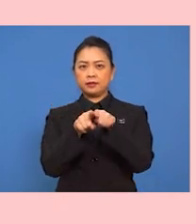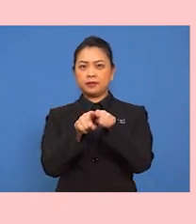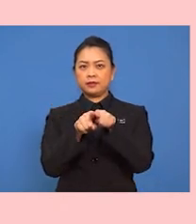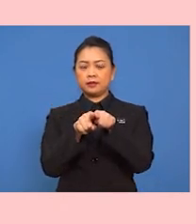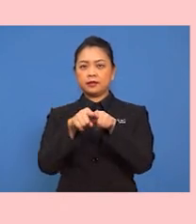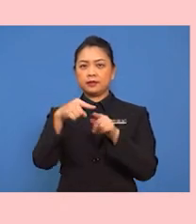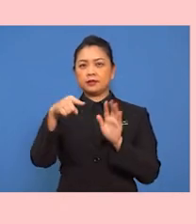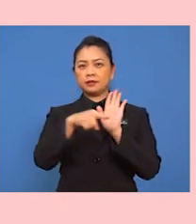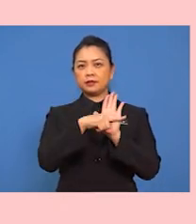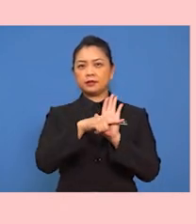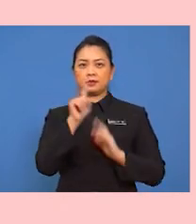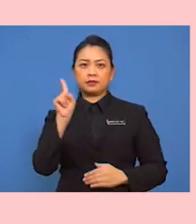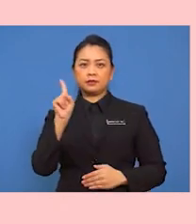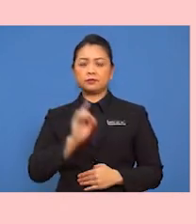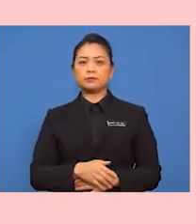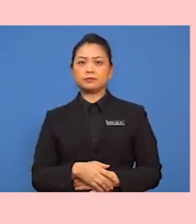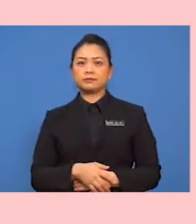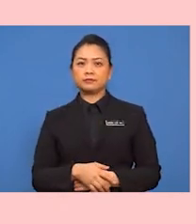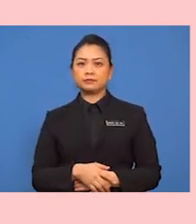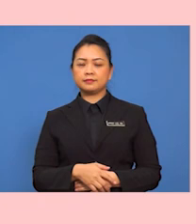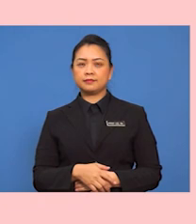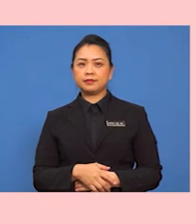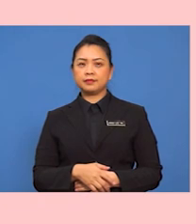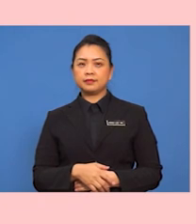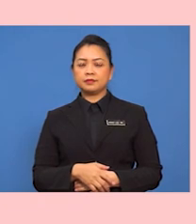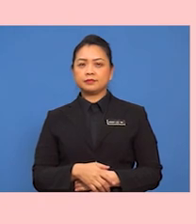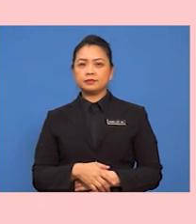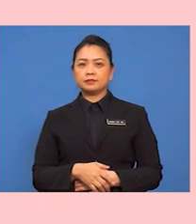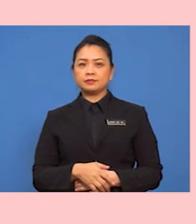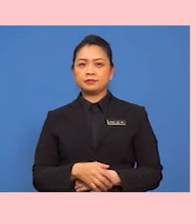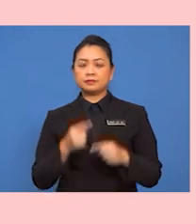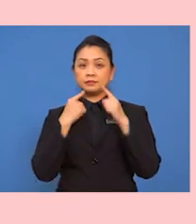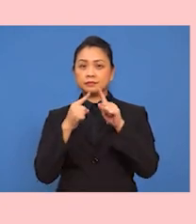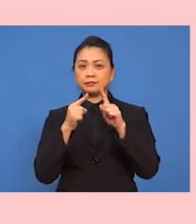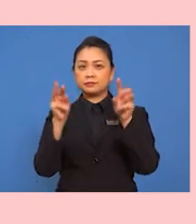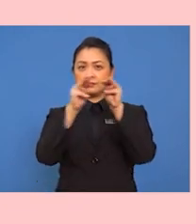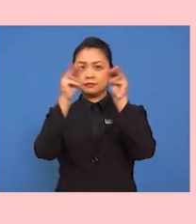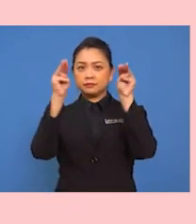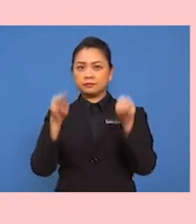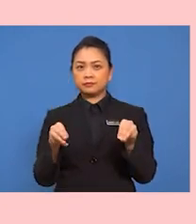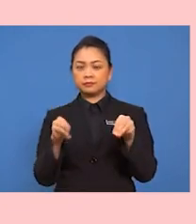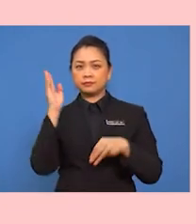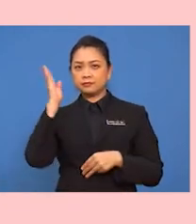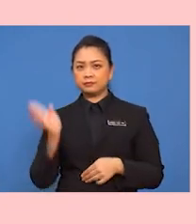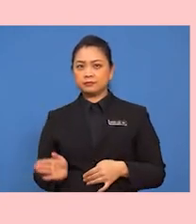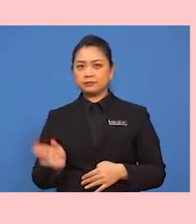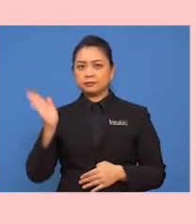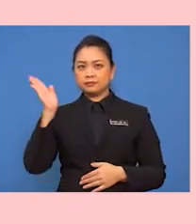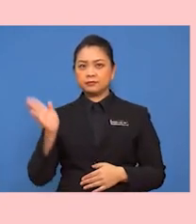negatif 1. Jawapan persamaan matriks bagi soalan B ialah